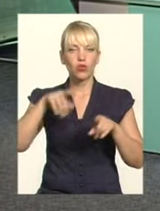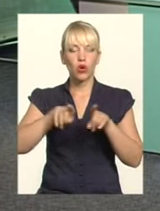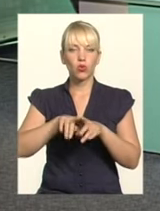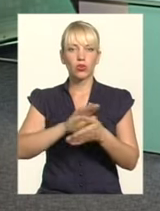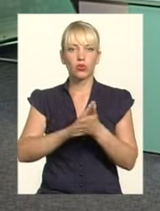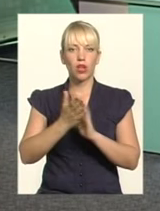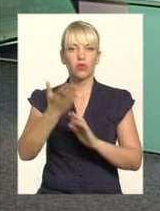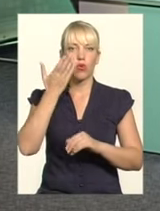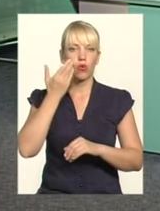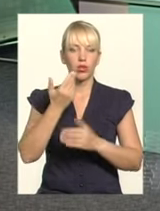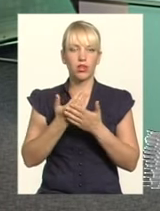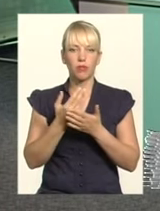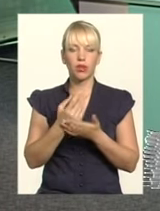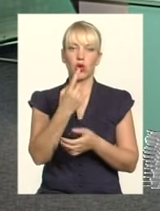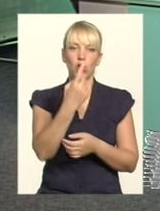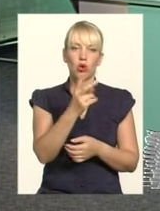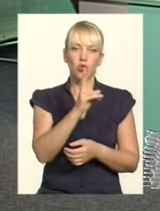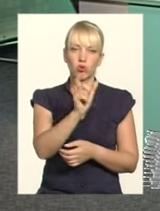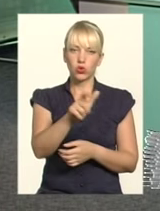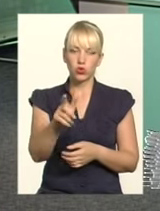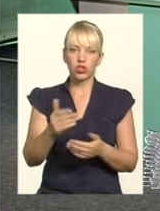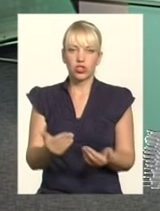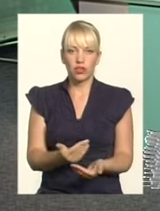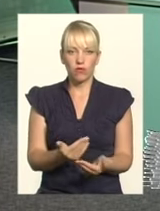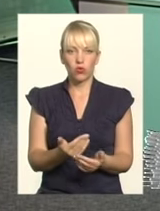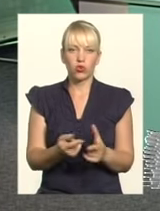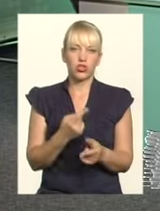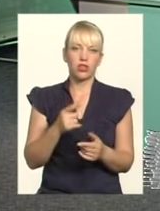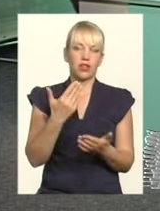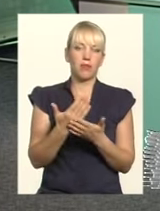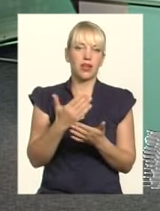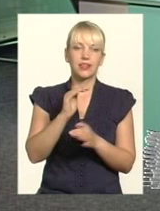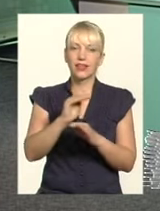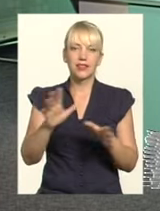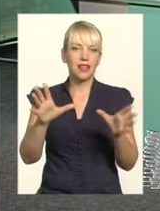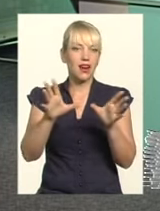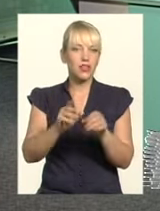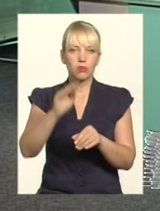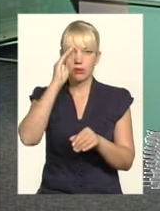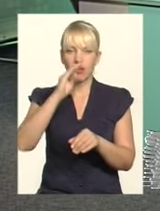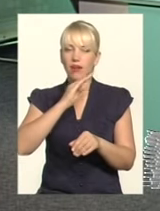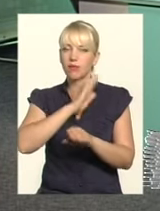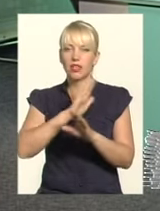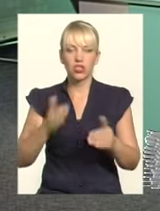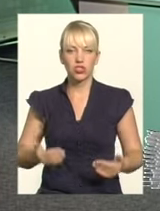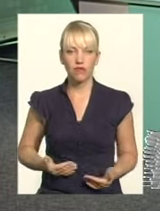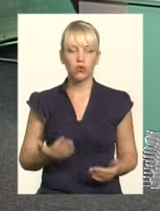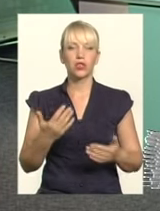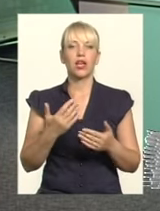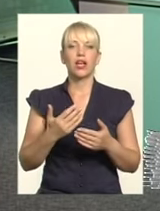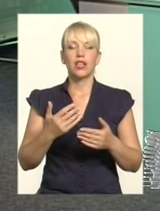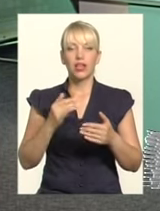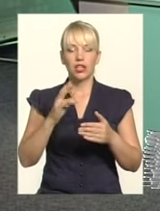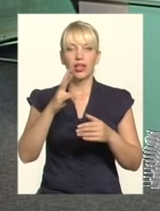де, наприклад, одні живуть, чи там, наприклад, діти не живуть разом, але зареєстровані, є комісії, і комісії це як